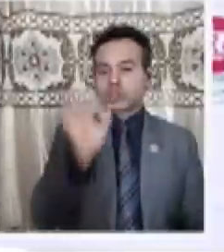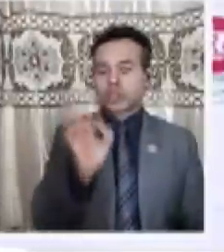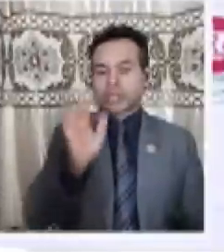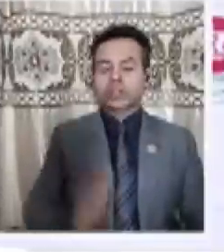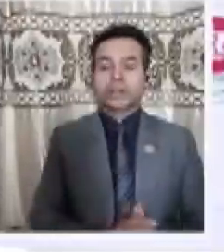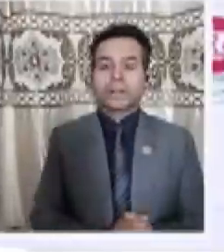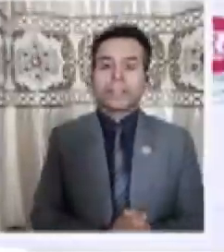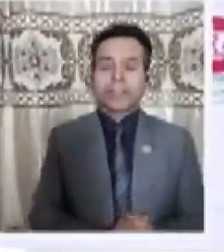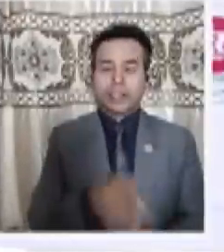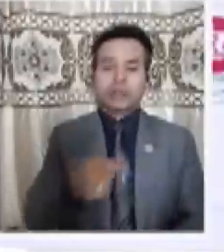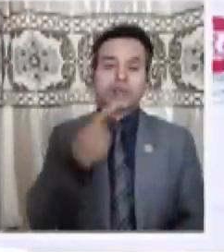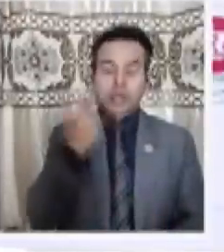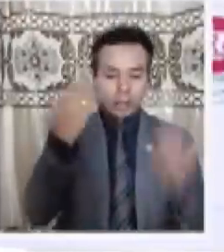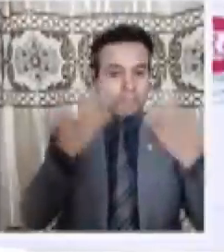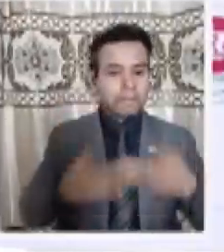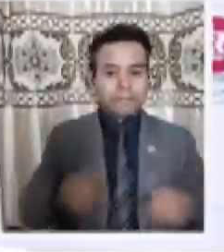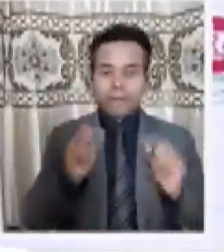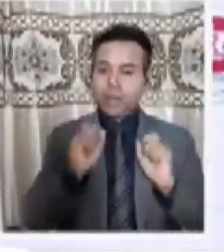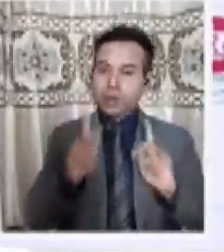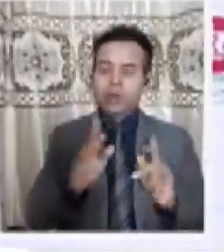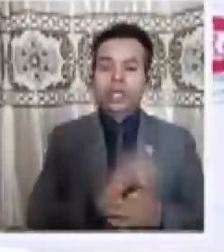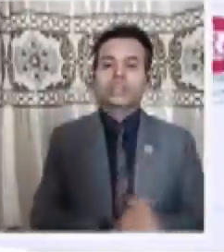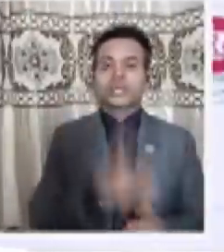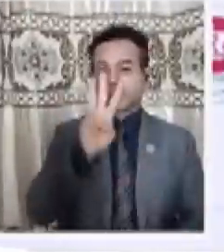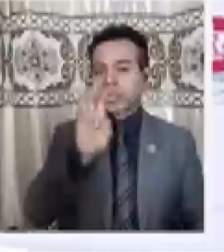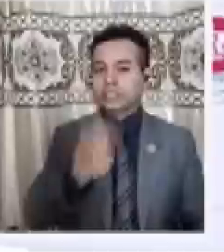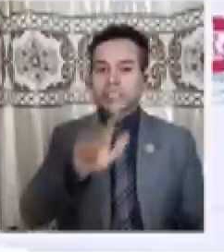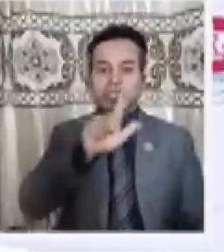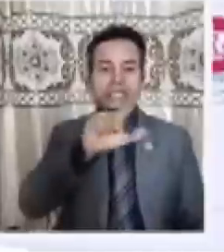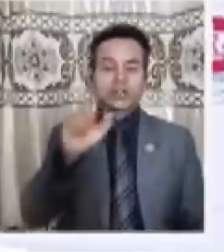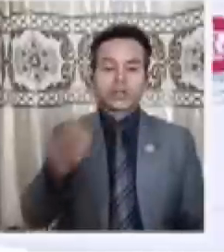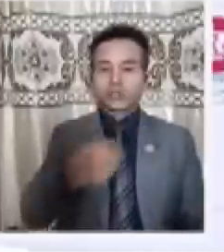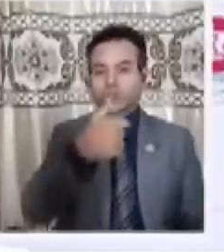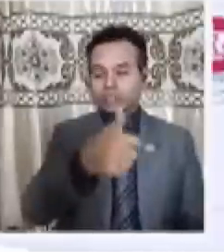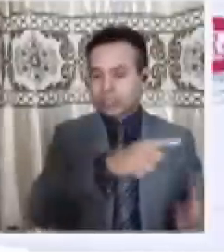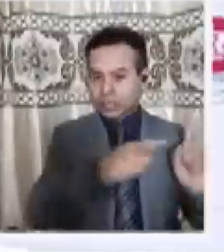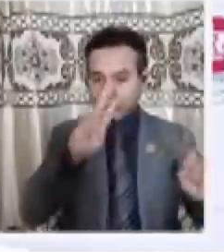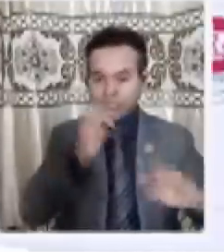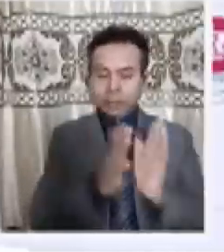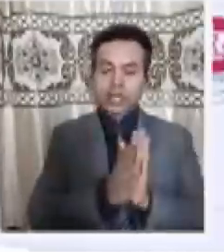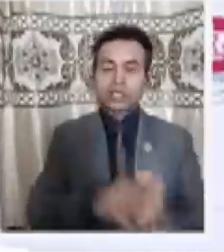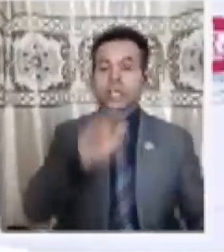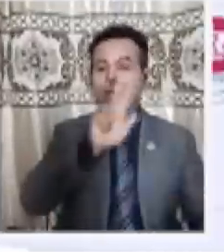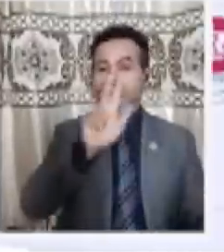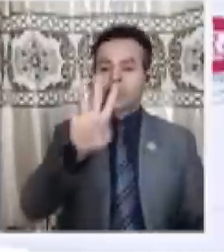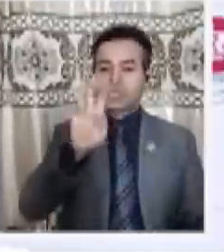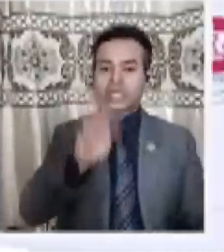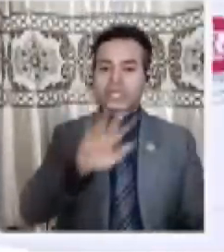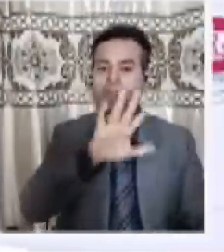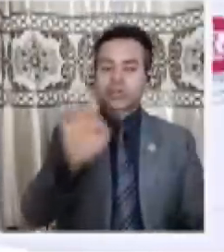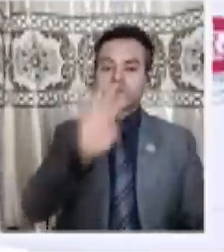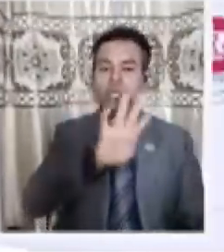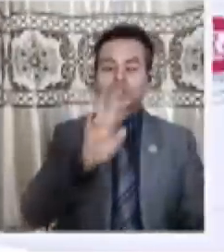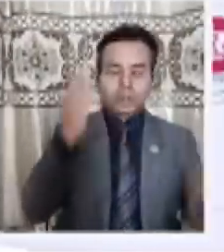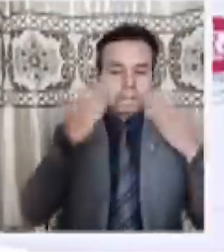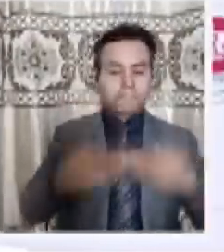24 ঘন্টায় সুস্থ হয়েছেন 3,706 জন, এ পর্যন্ত সুস্থ 84,544 জন। শনাক্ত বিবেচনায়